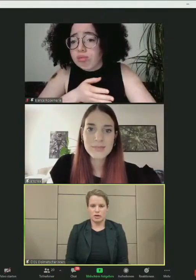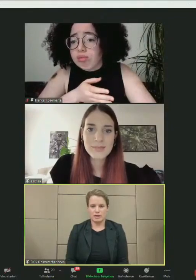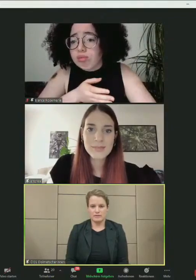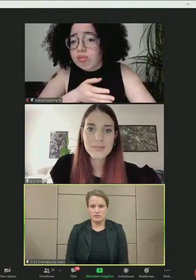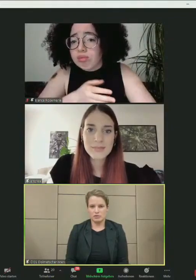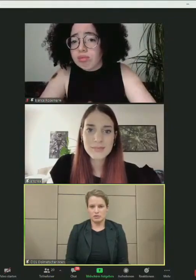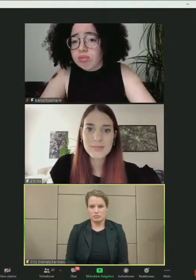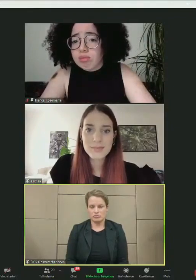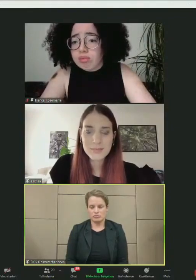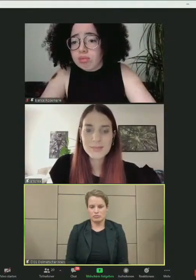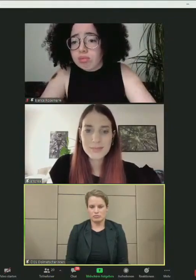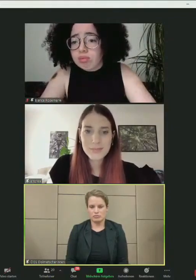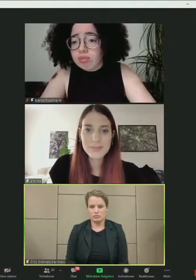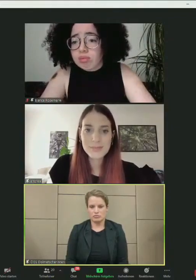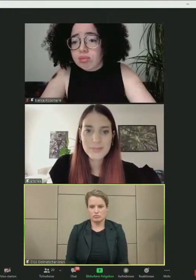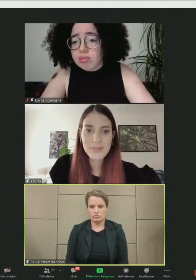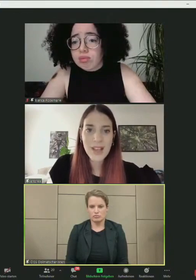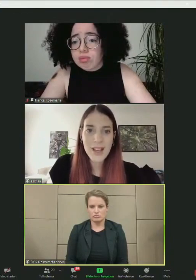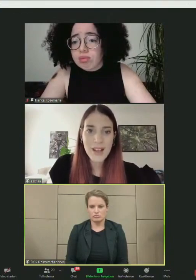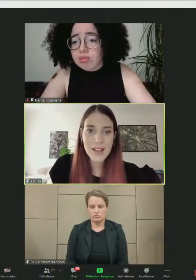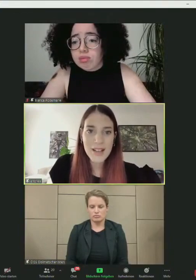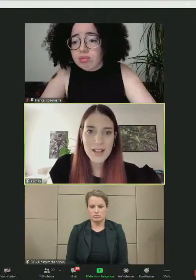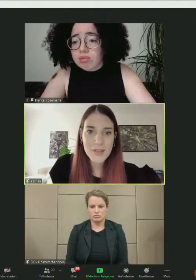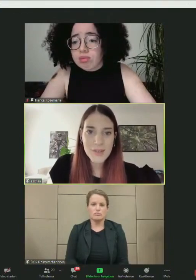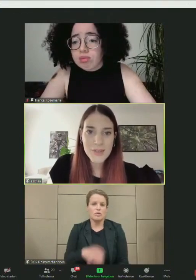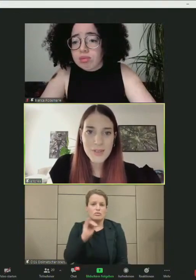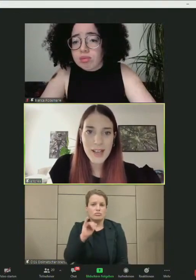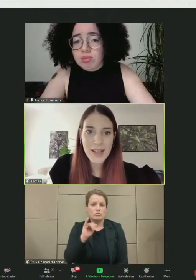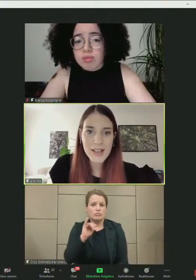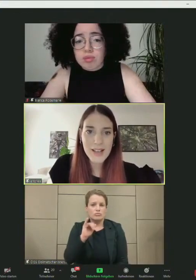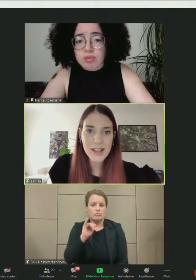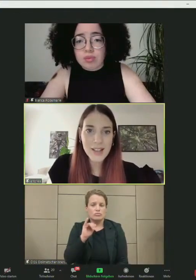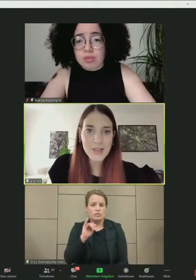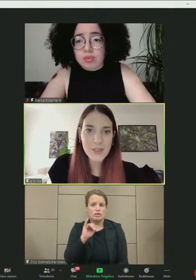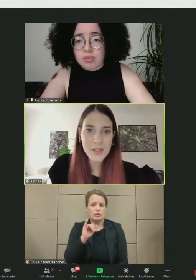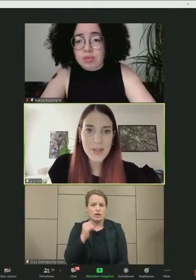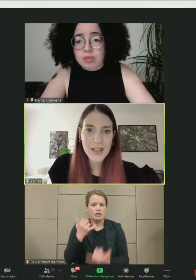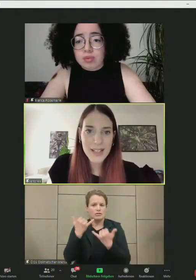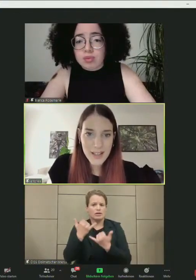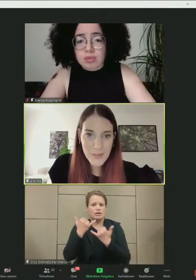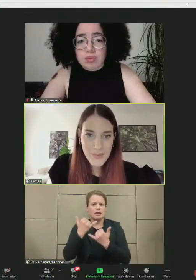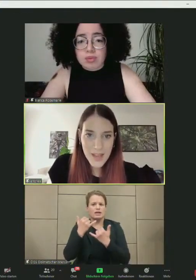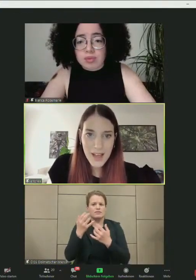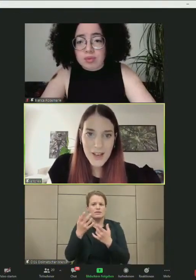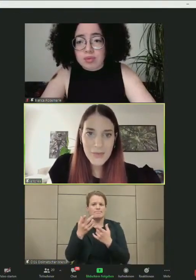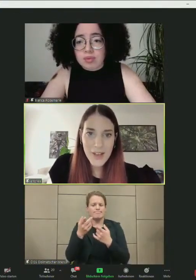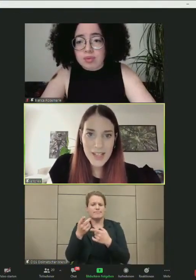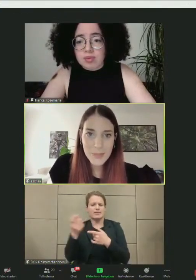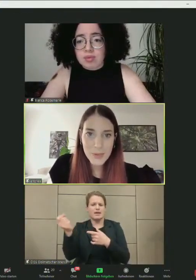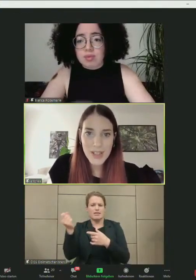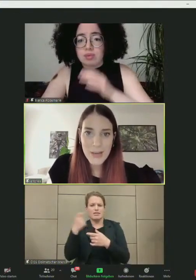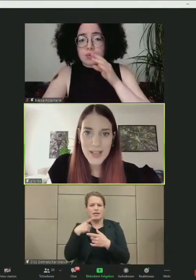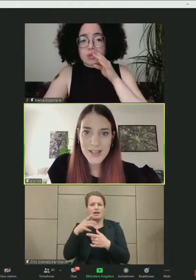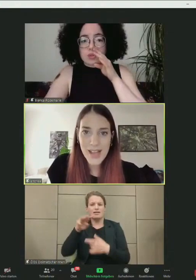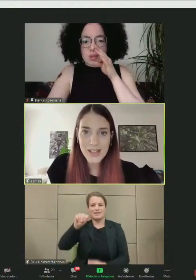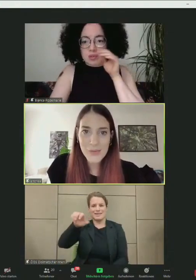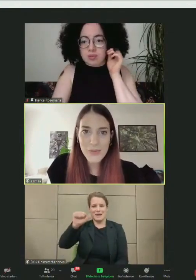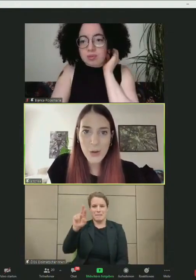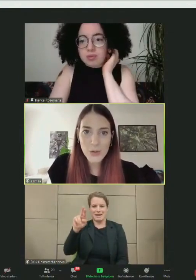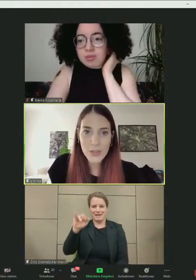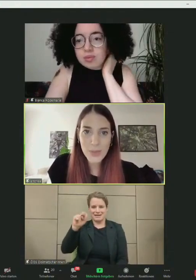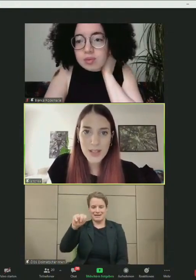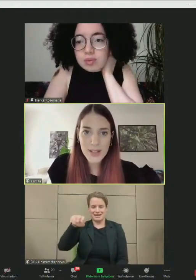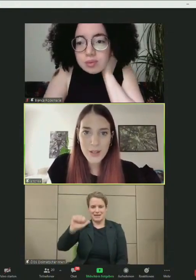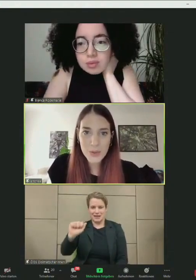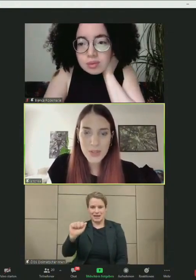Sollen wir es vorlesen, oder? Hier gerade eine Nachricht von der Marina. Facebook, ich habe eine Seite